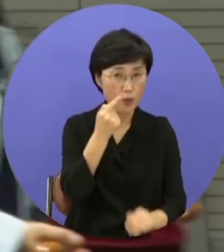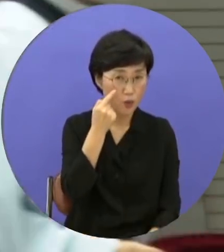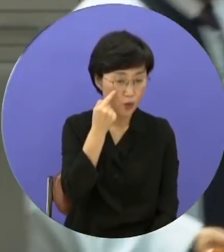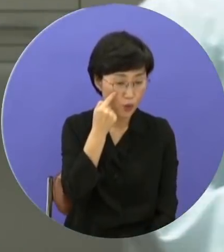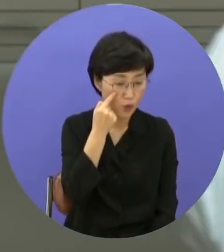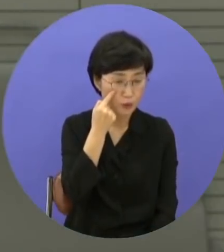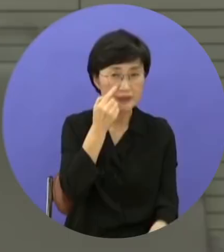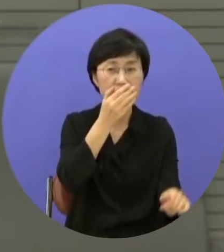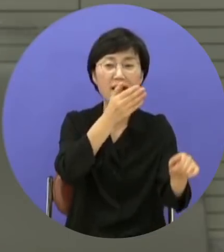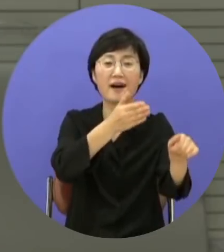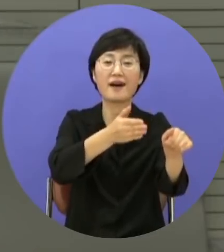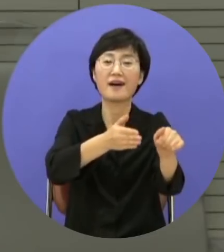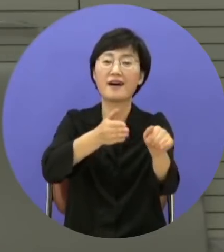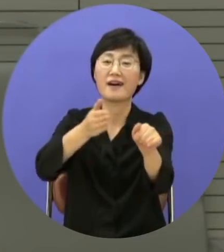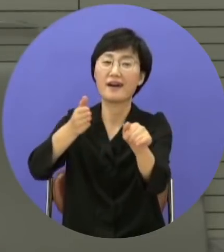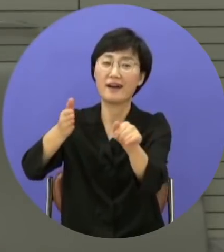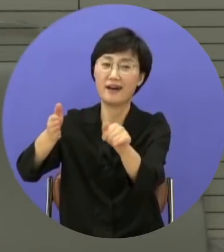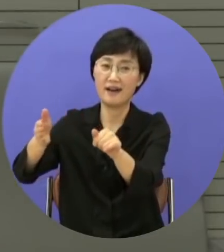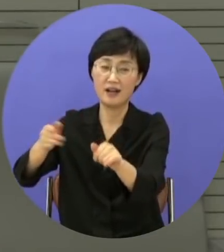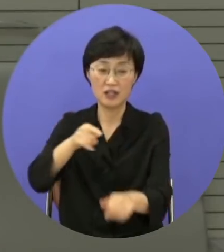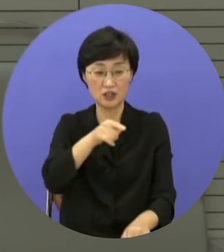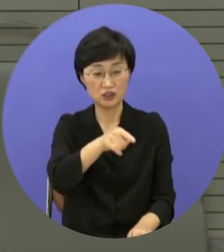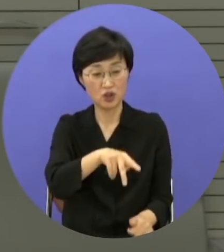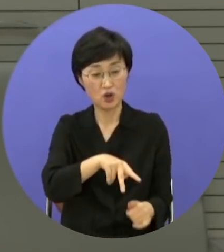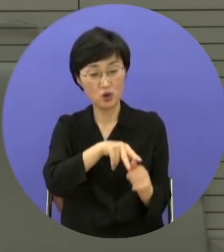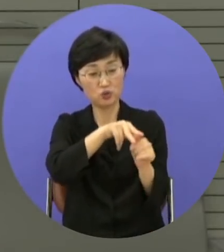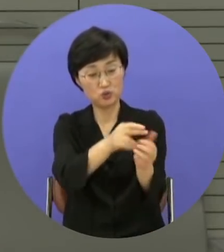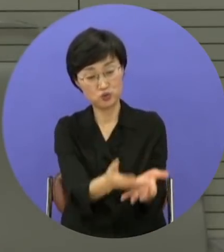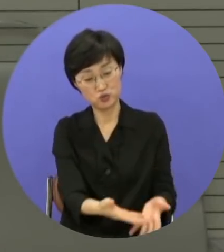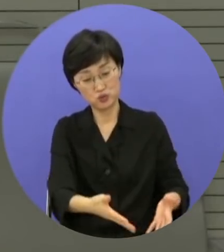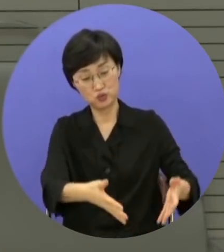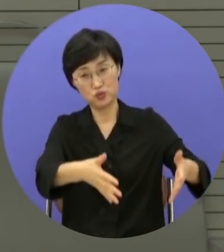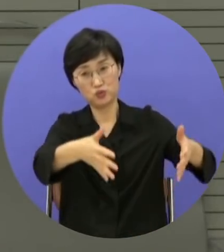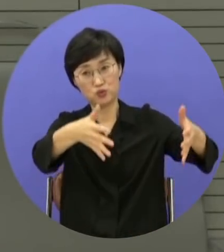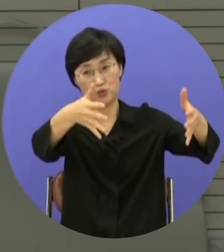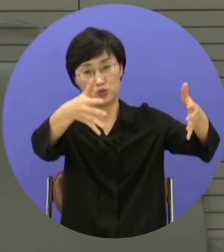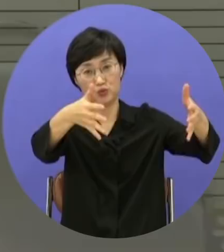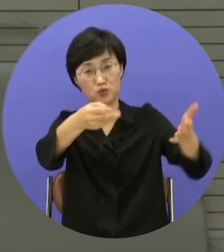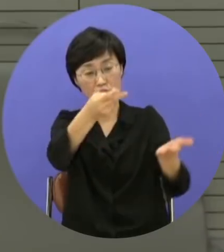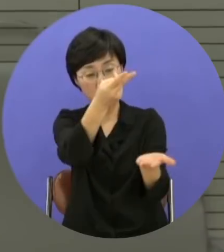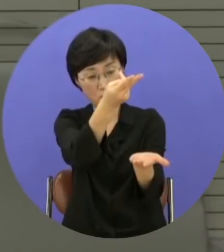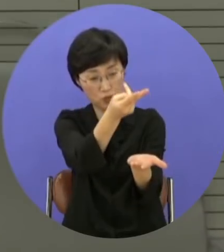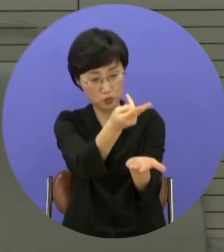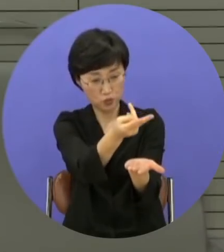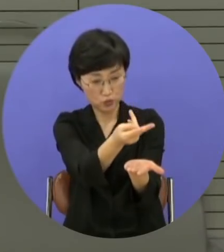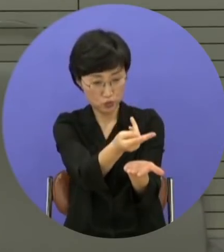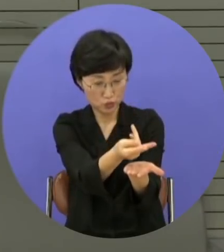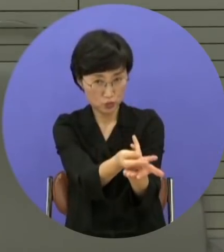저 구유의